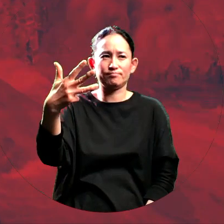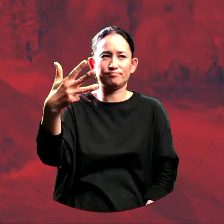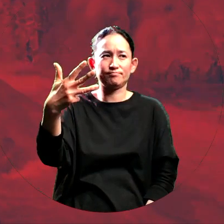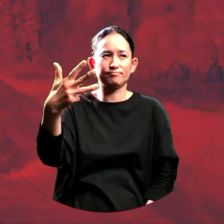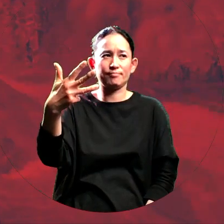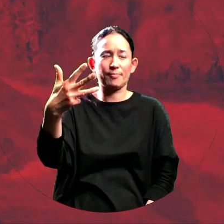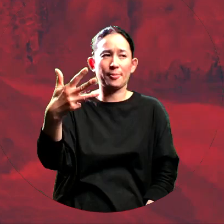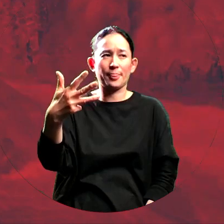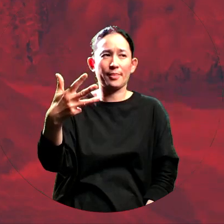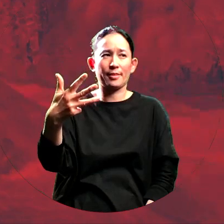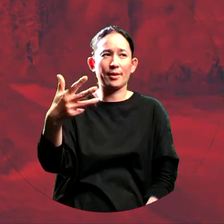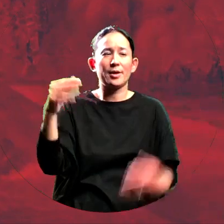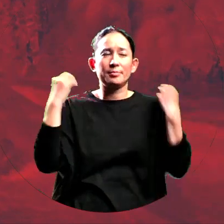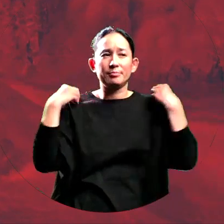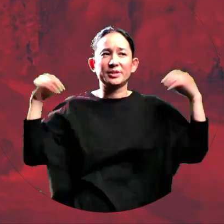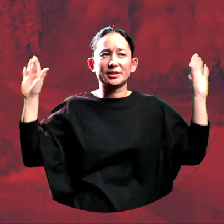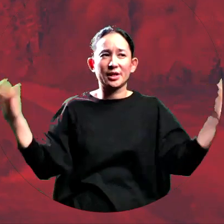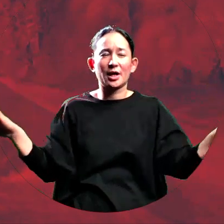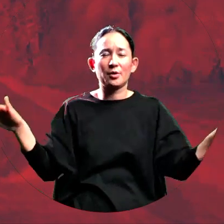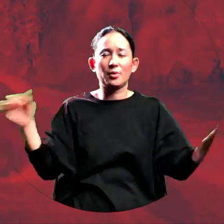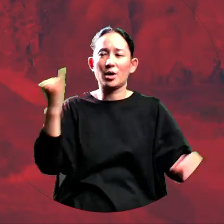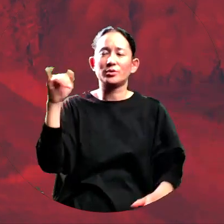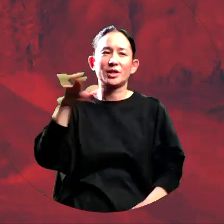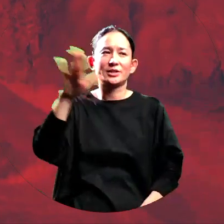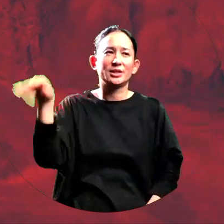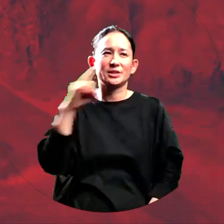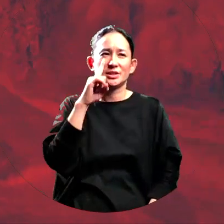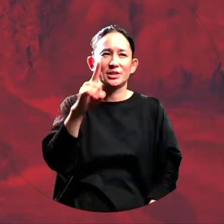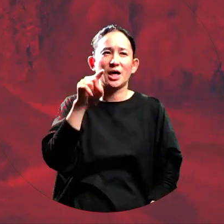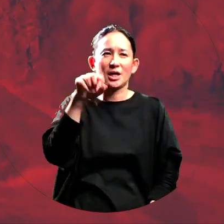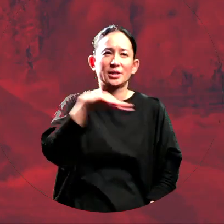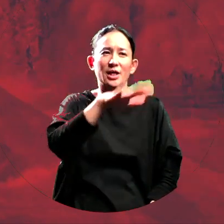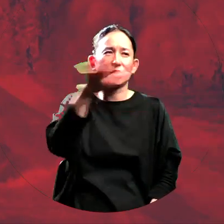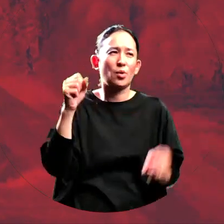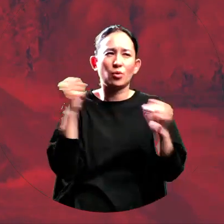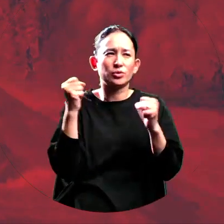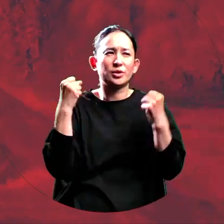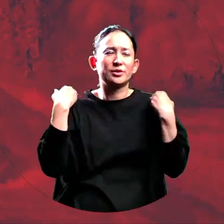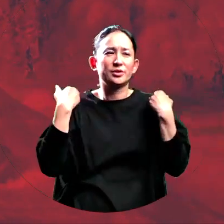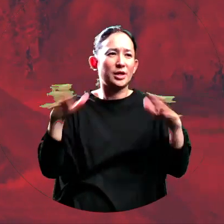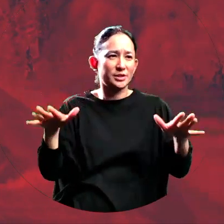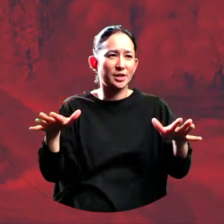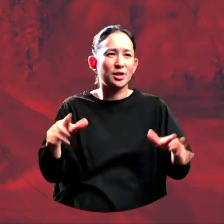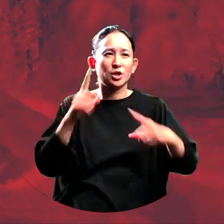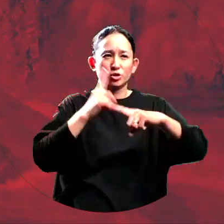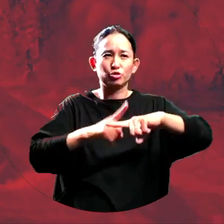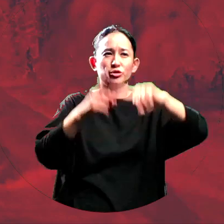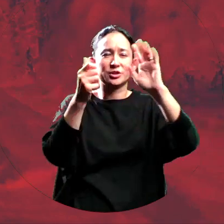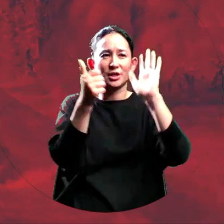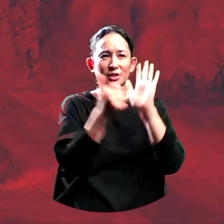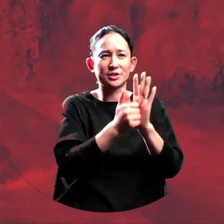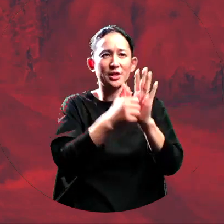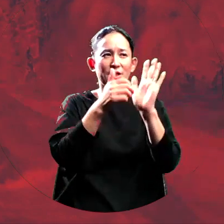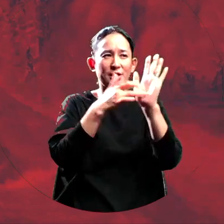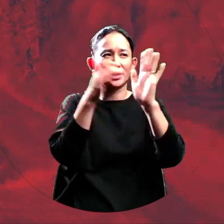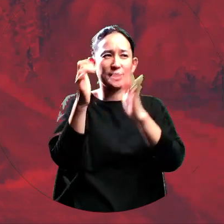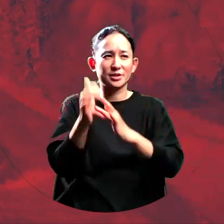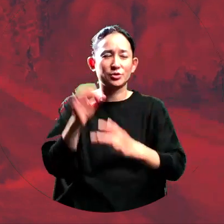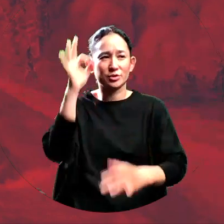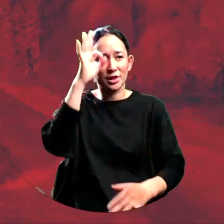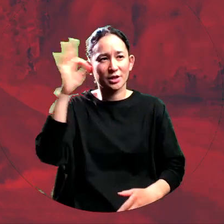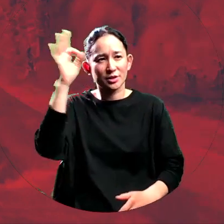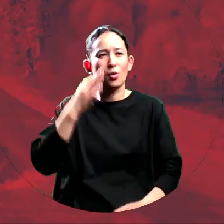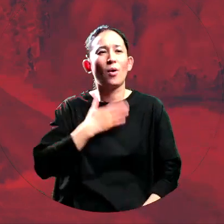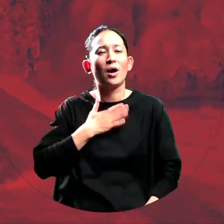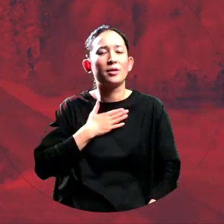ましょう。 Let's read it together. 御使いは女たちに言った。あなた方は恐れることはありません。十字架につけられたイエスを